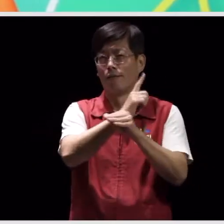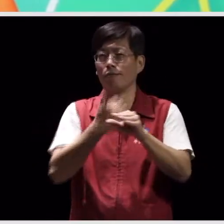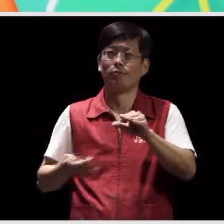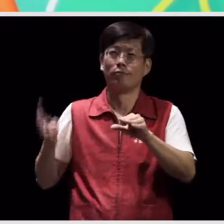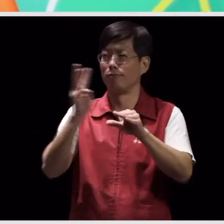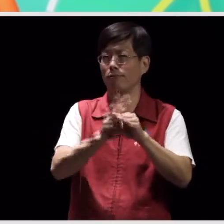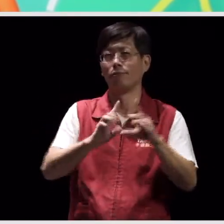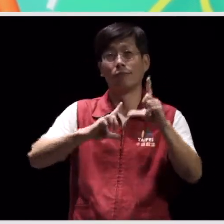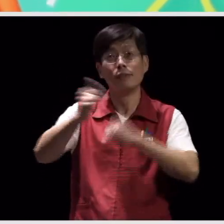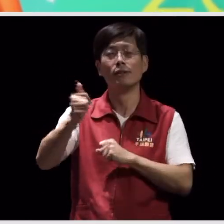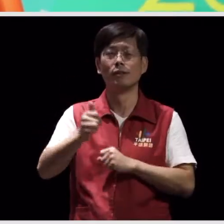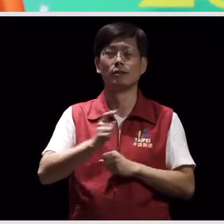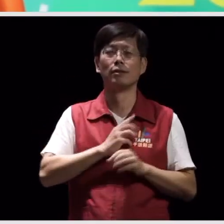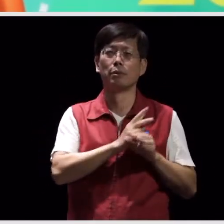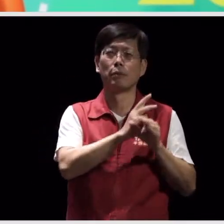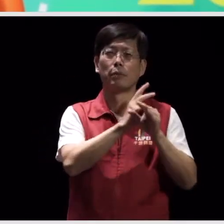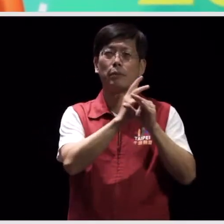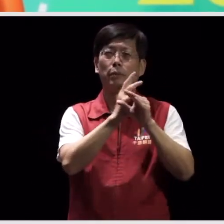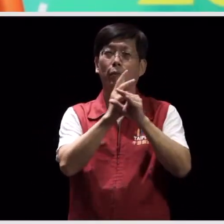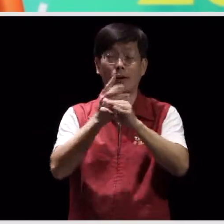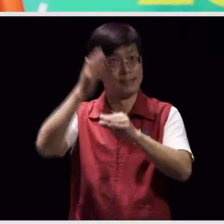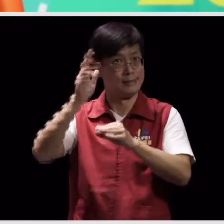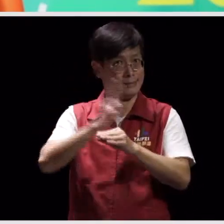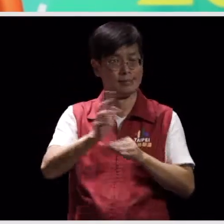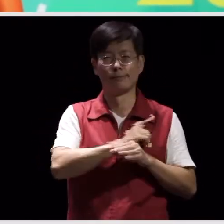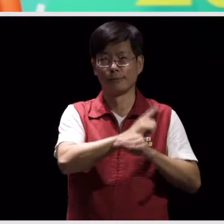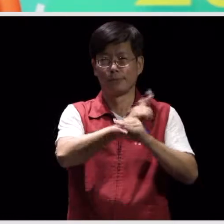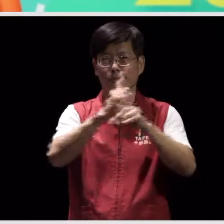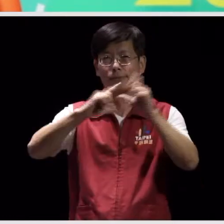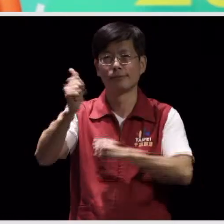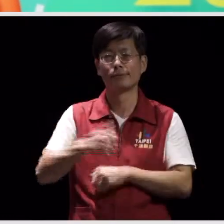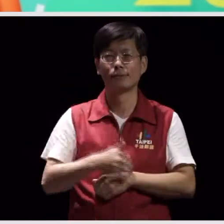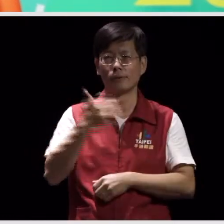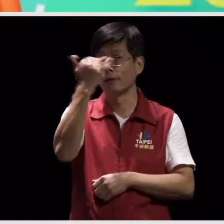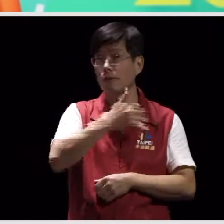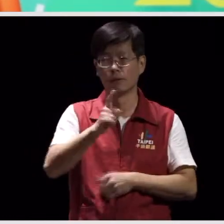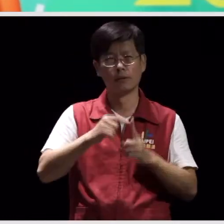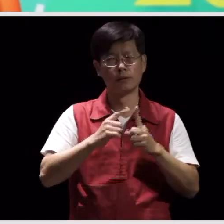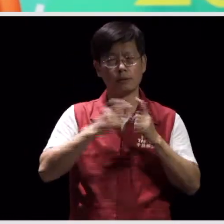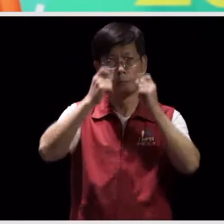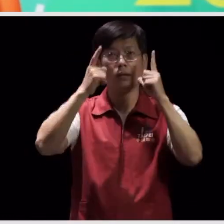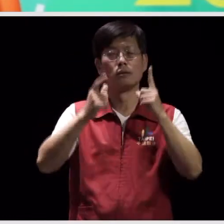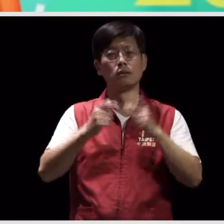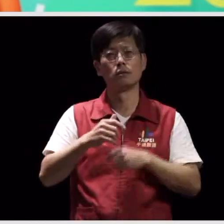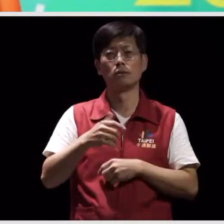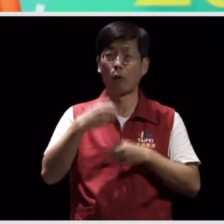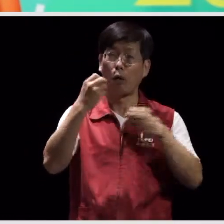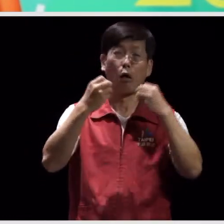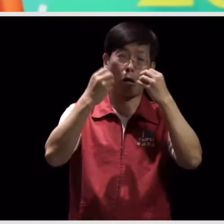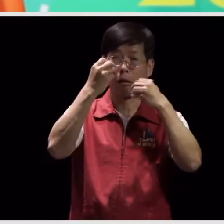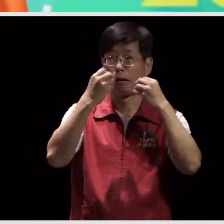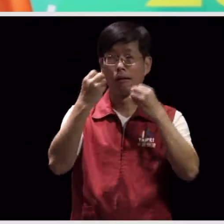了，三个人就醉醺醺的搭这种计程车，黑色计程车回家了。然后突然有一个人就醒了，也不算醒，就是醉朦胧